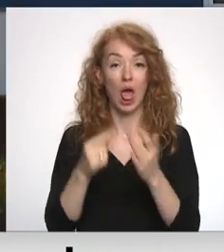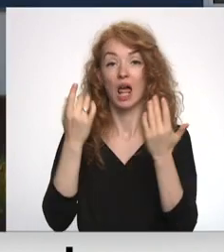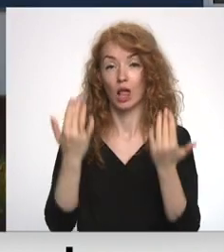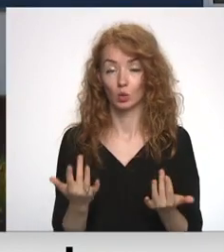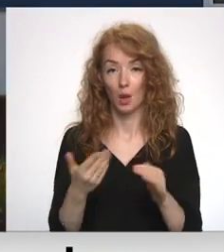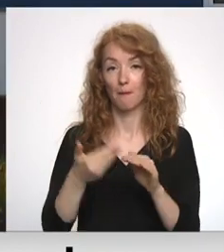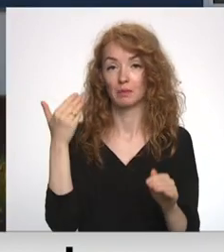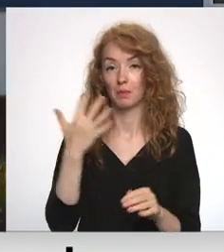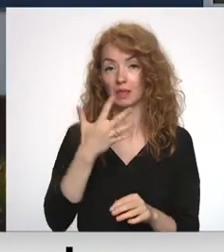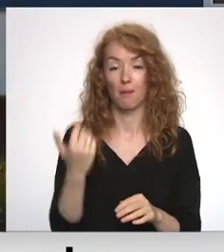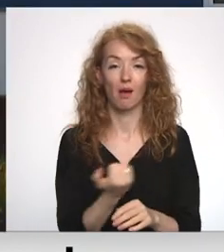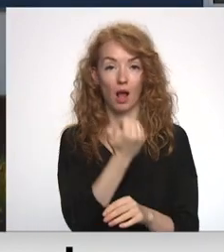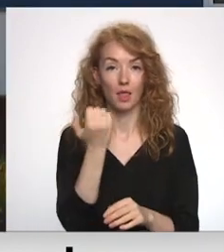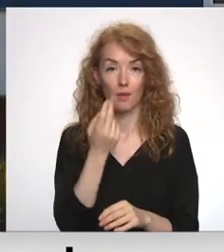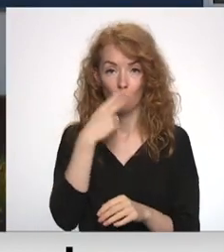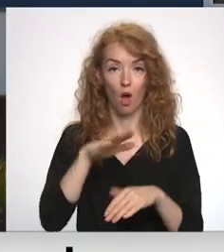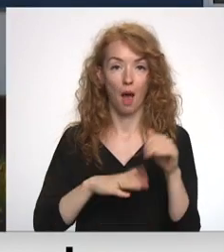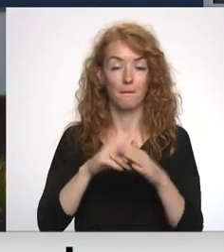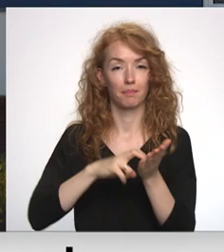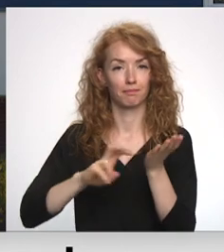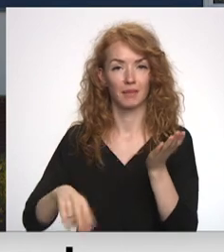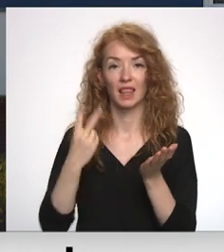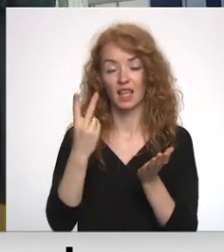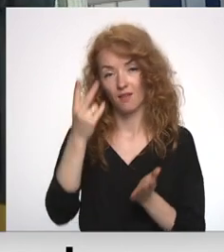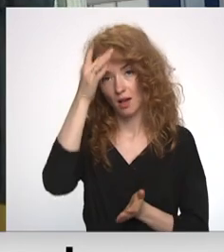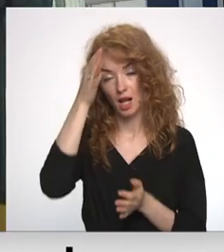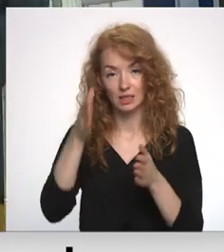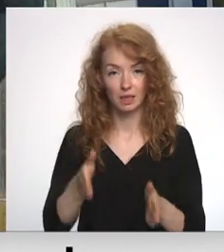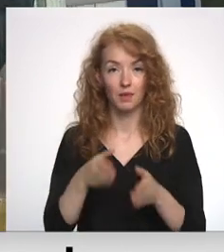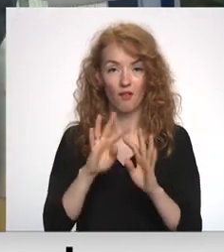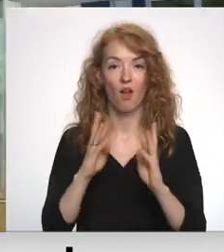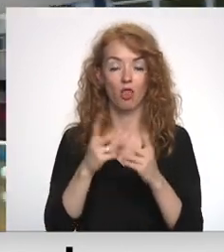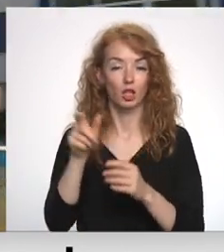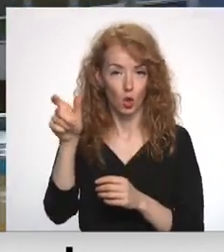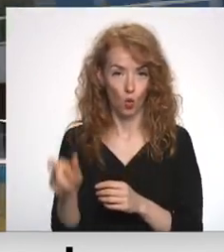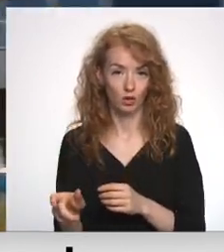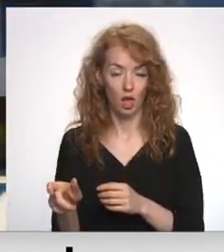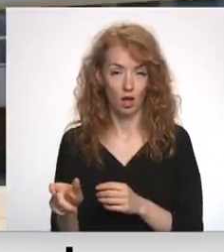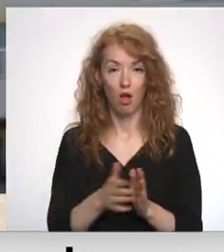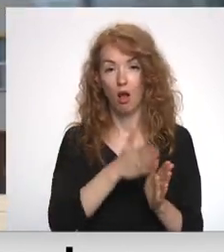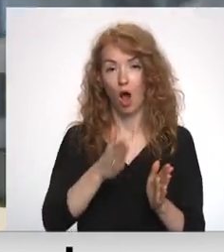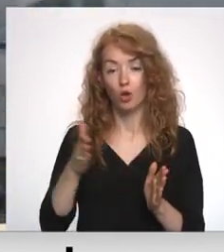rezultātā pirms 5 gadiem no amatiem atkāpās divi Austrumu slimnīcas valdes locekļi. Gadu no gada